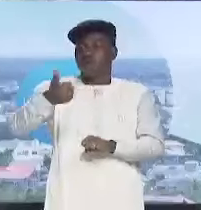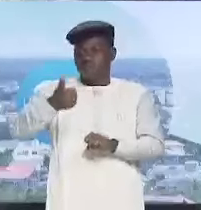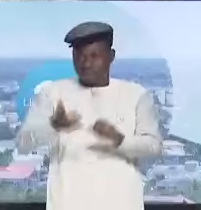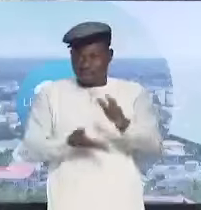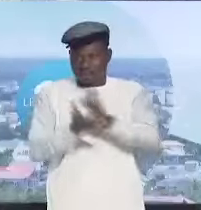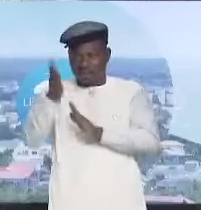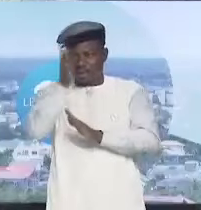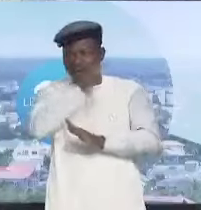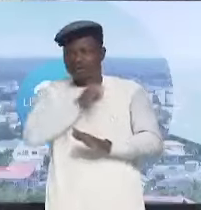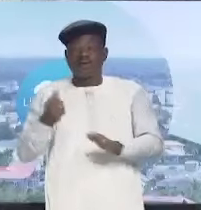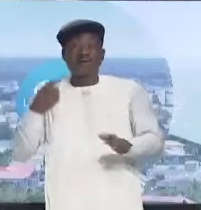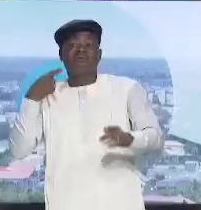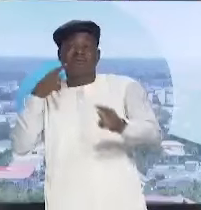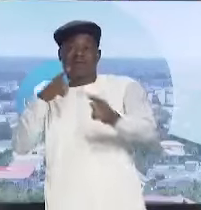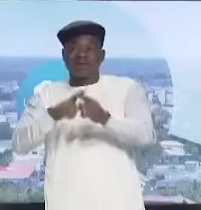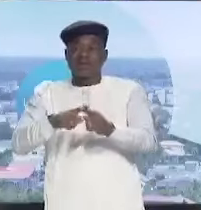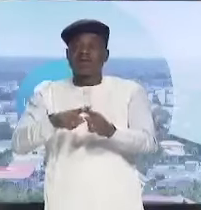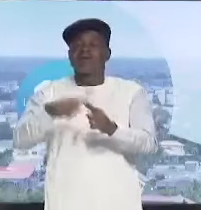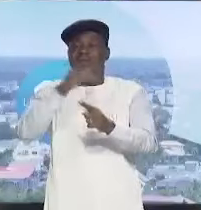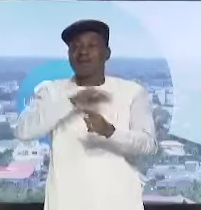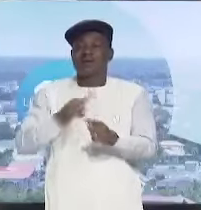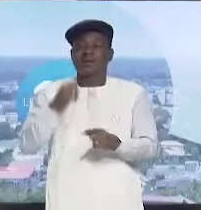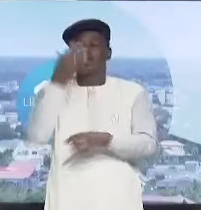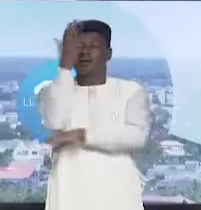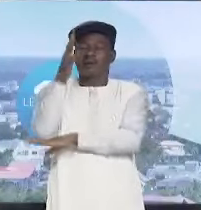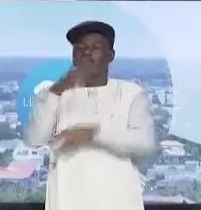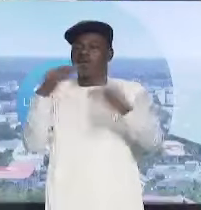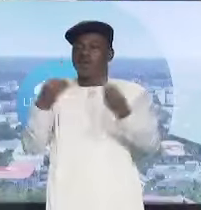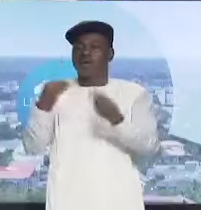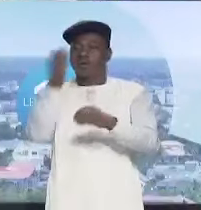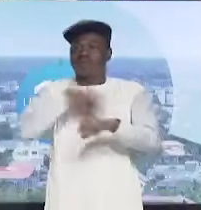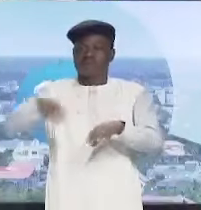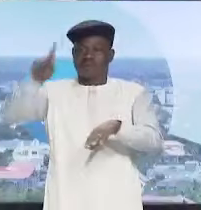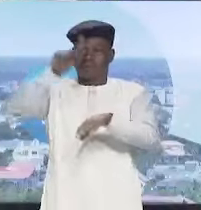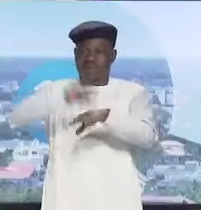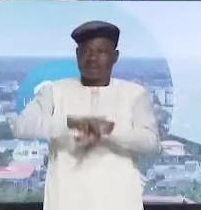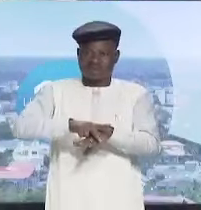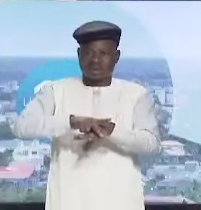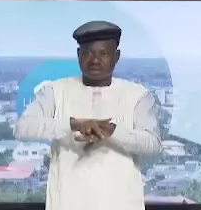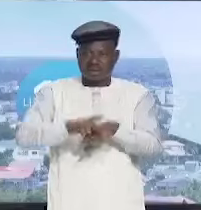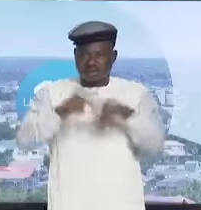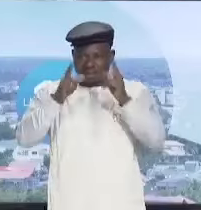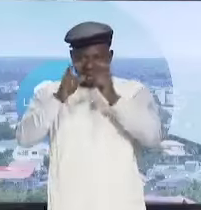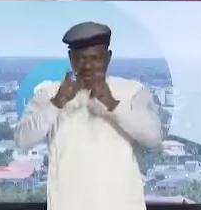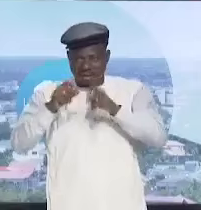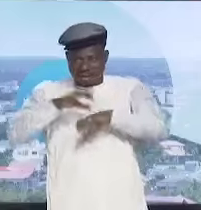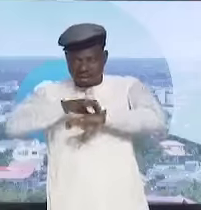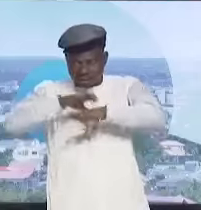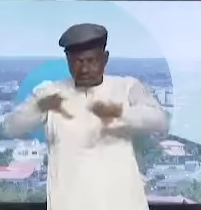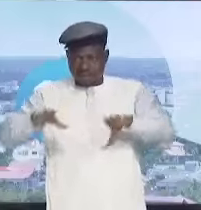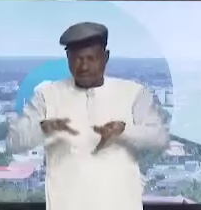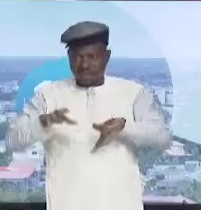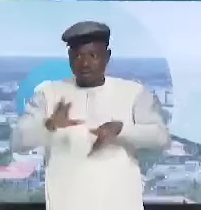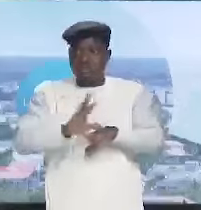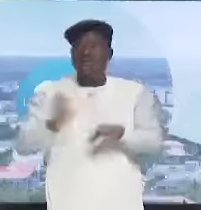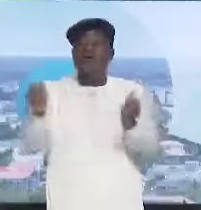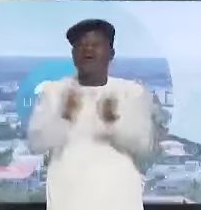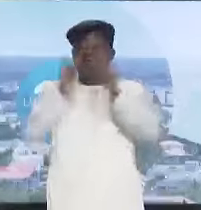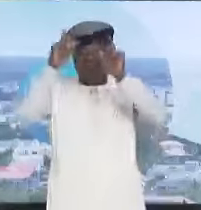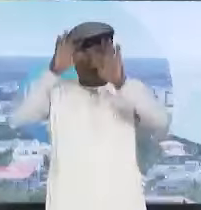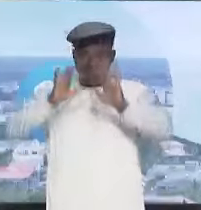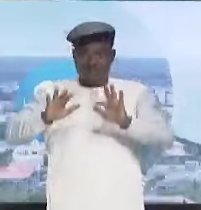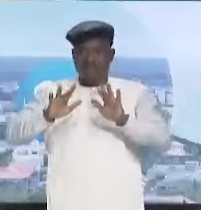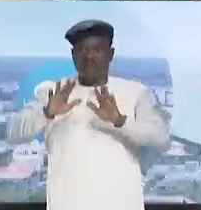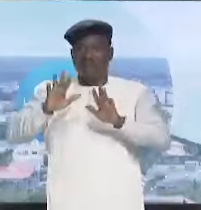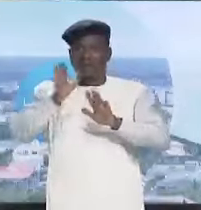avait placé sa termitière, mais il se trouve qu'avec les pluies, la termitière avait fondu. Donc, il n'avait pas de